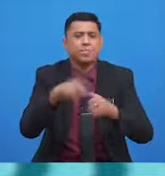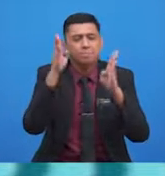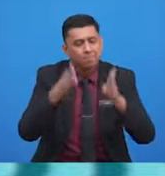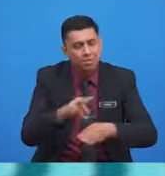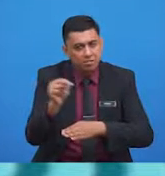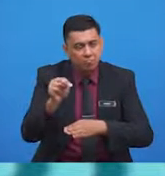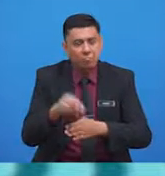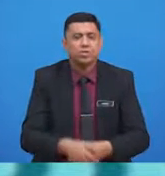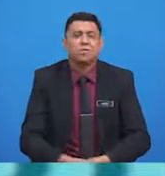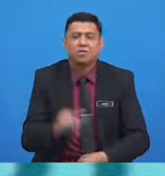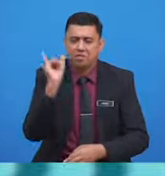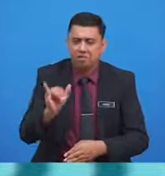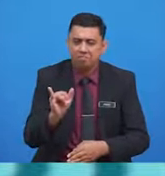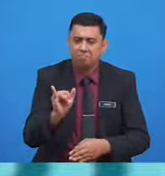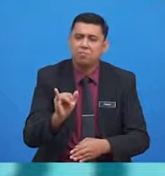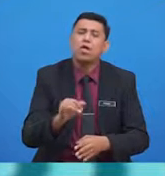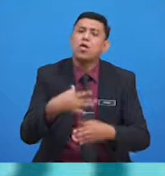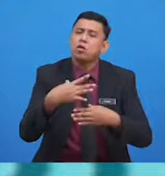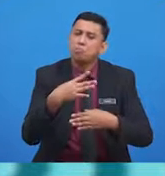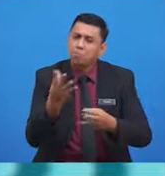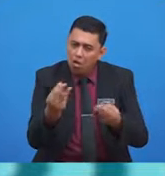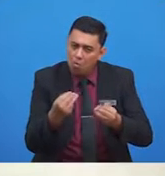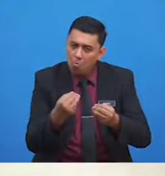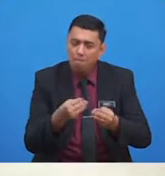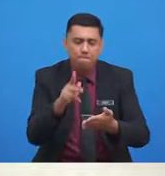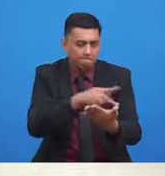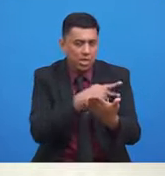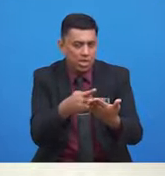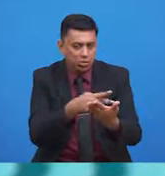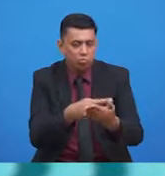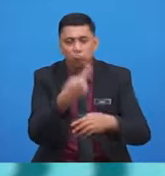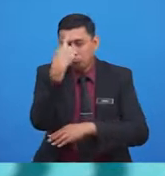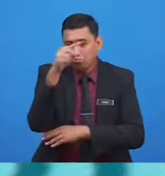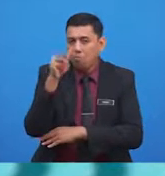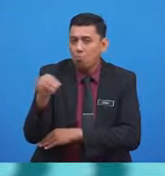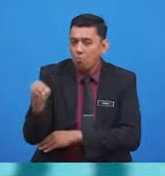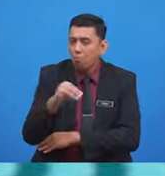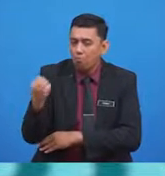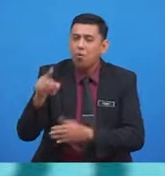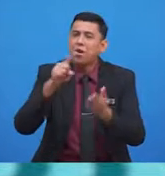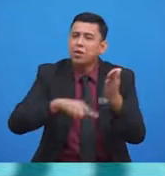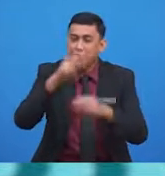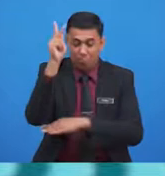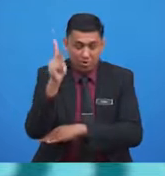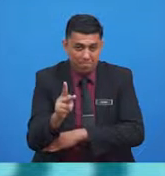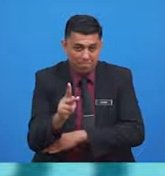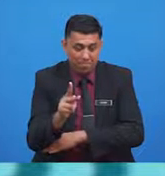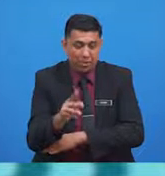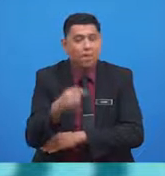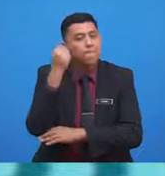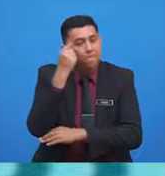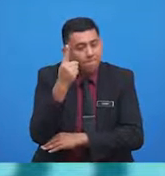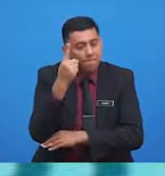Utara yang sudih berpantun untuk murid-murid. Baik, apakah murid faham